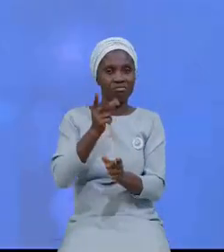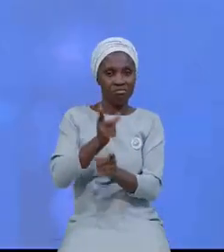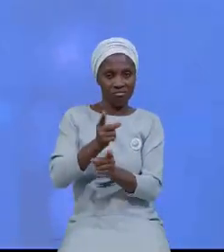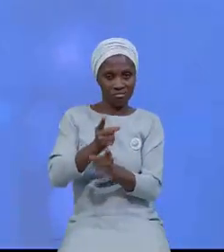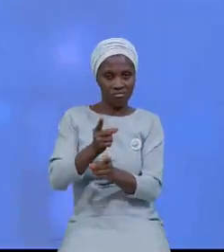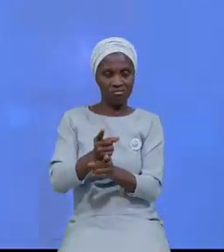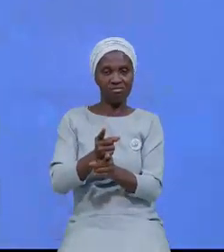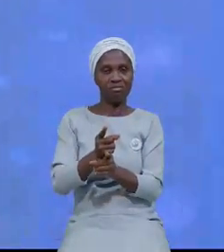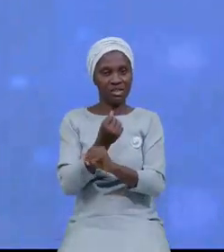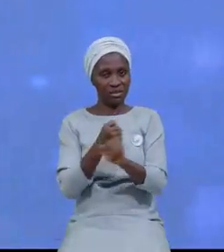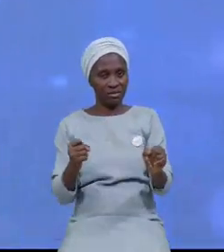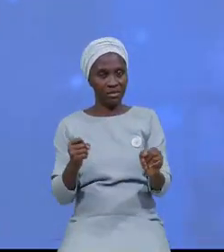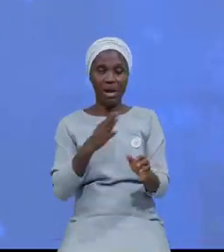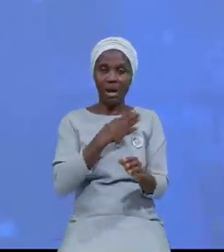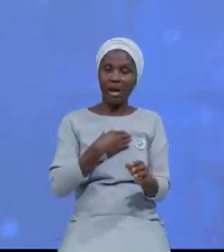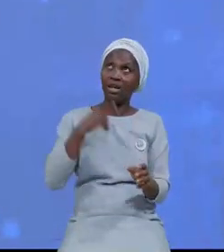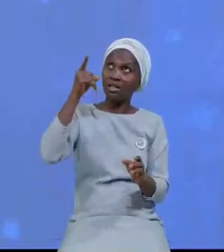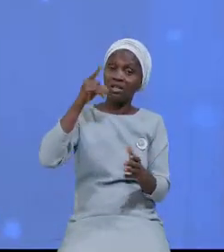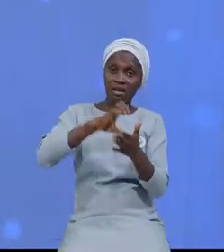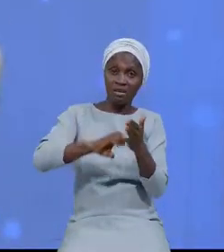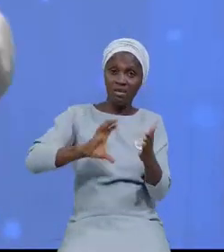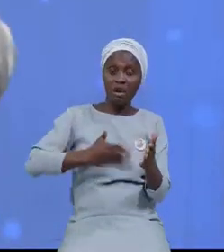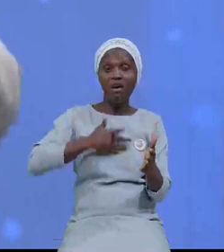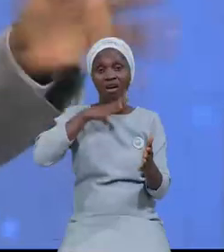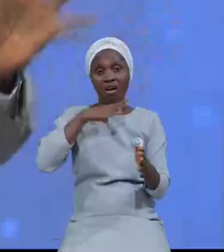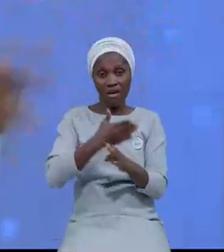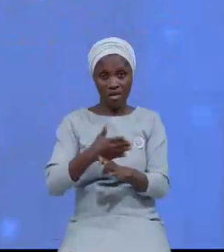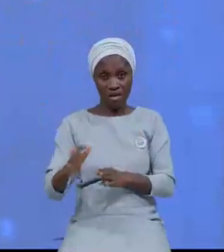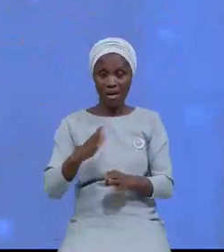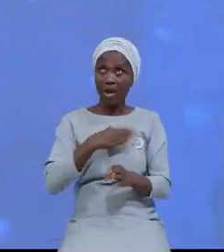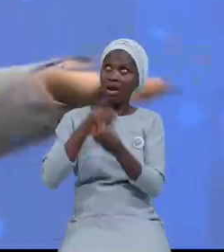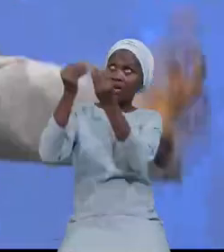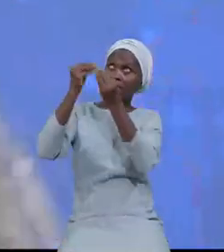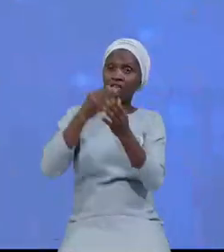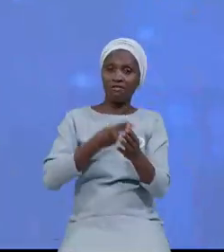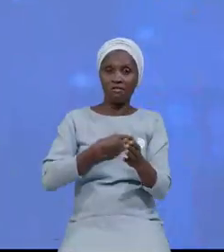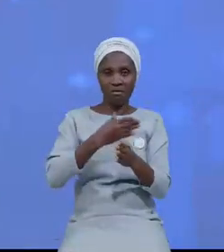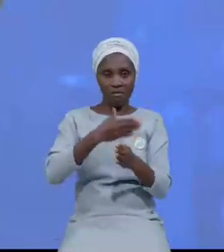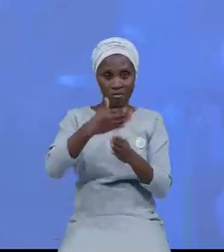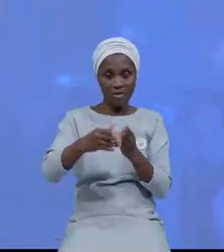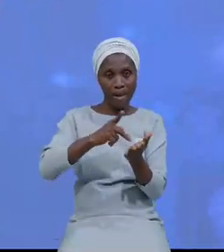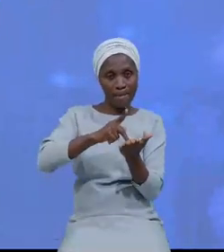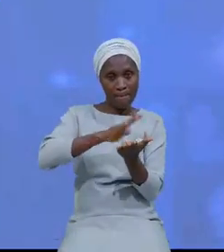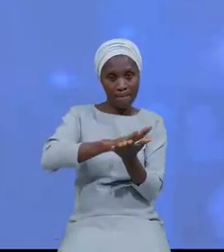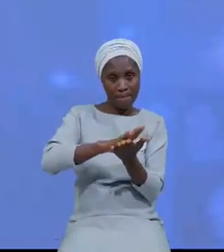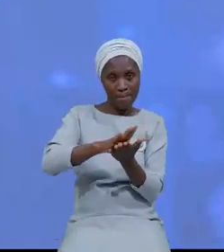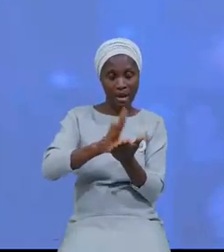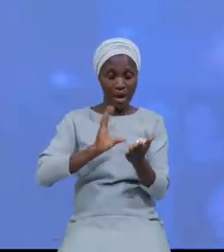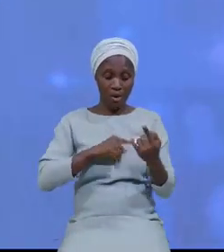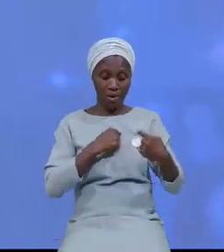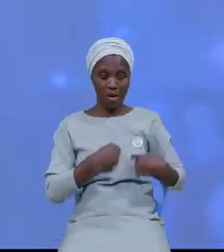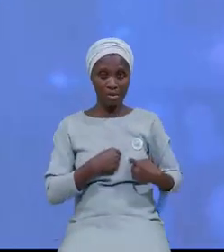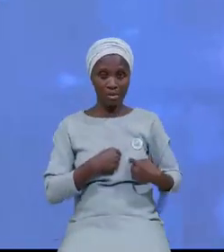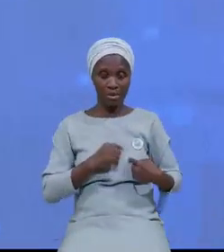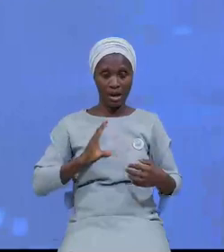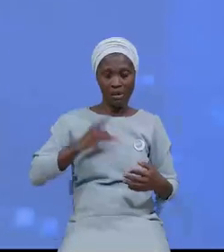justification il a ôté nos pollutions et il nous a donné la pureté totale nos